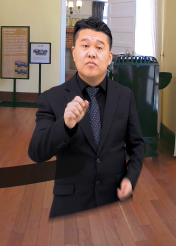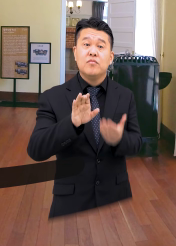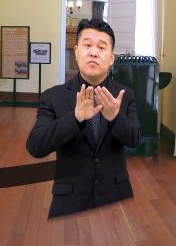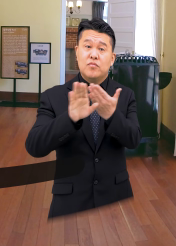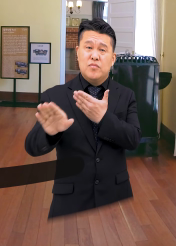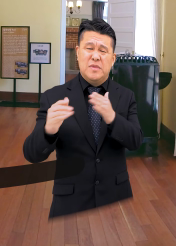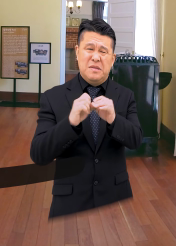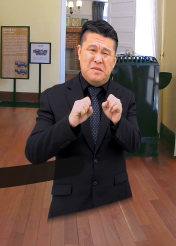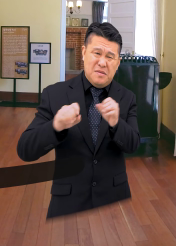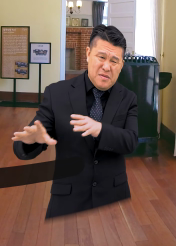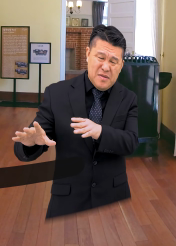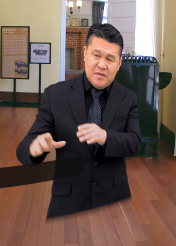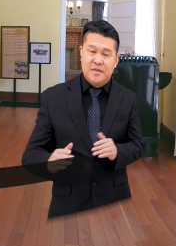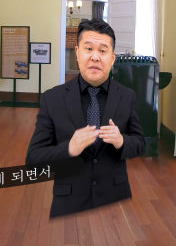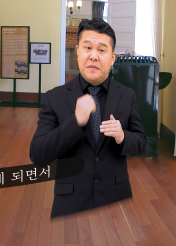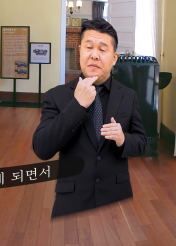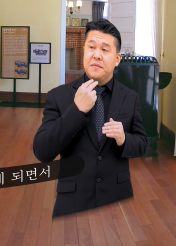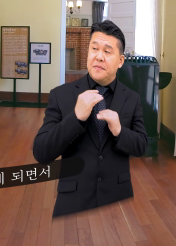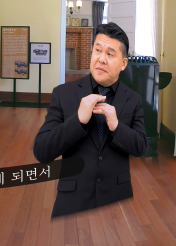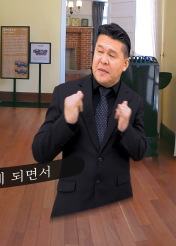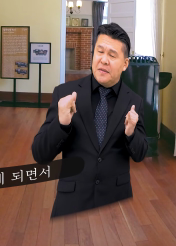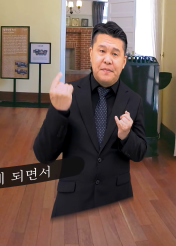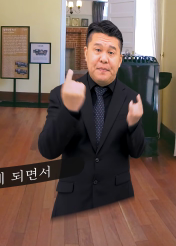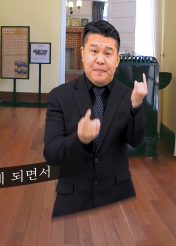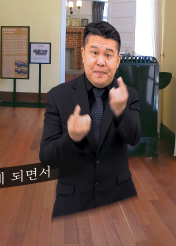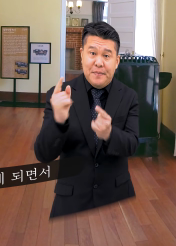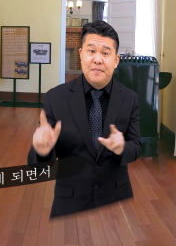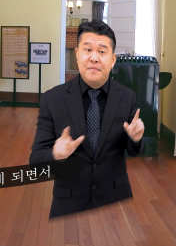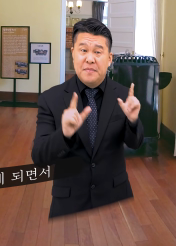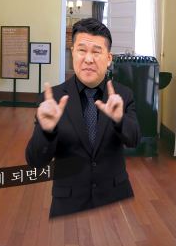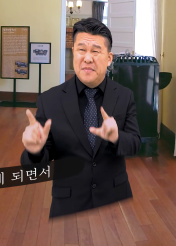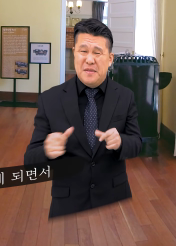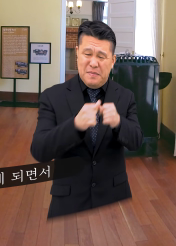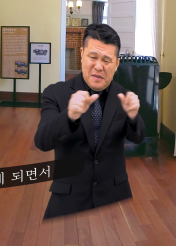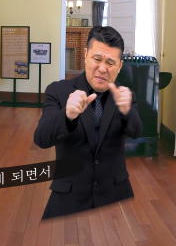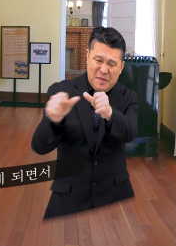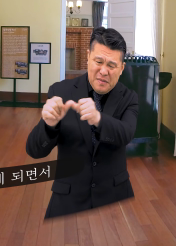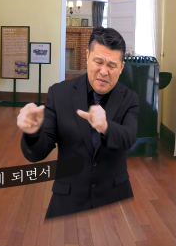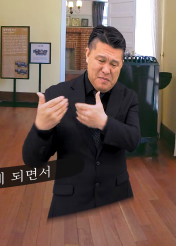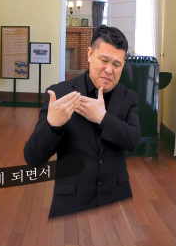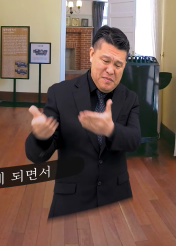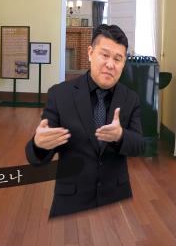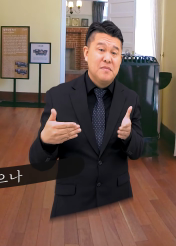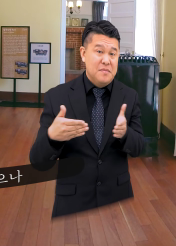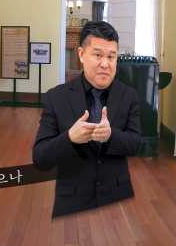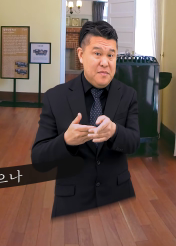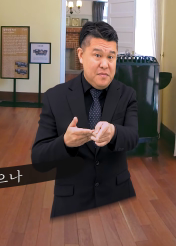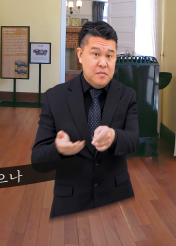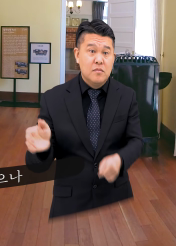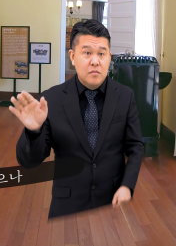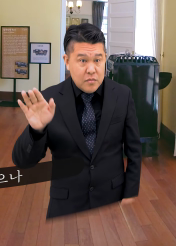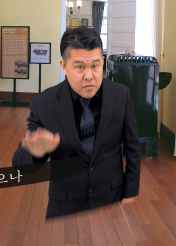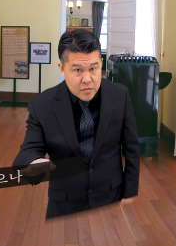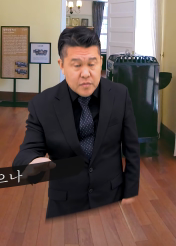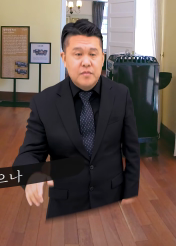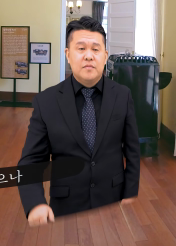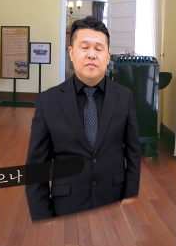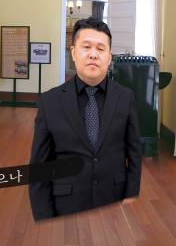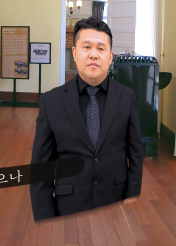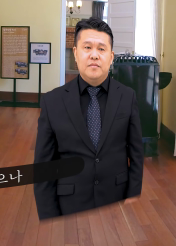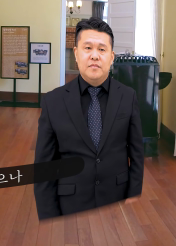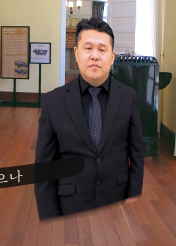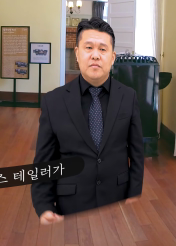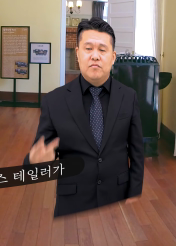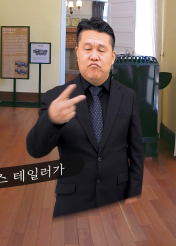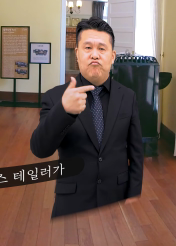1960년대 이후 버려지고 집이 없는 많은 사람들이 들어오기 시작해 살게 되면서 오랫동안 방치되고